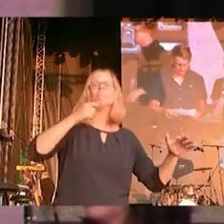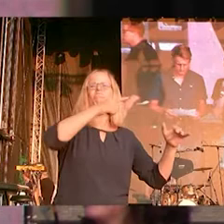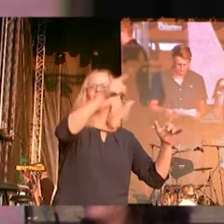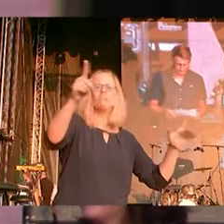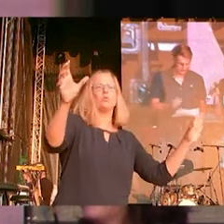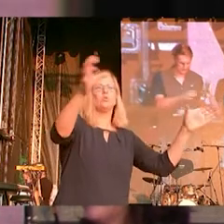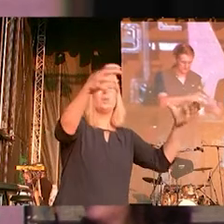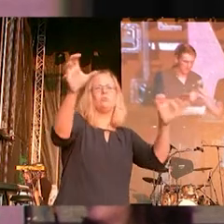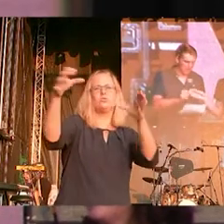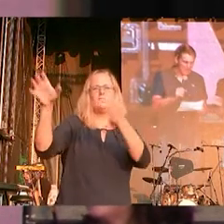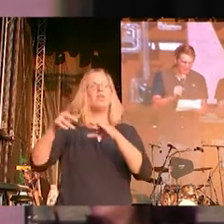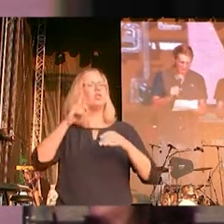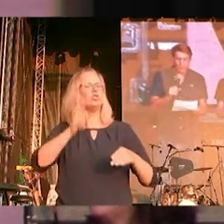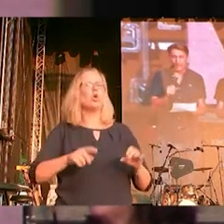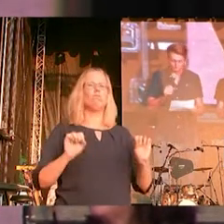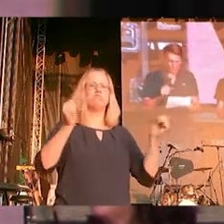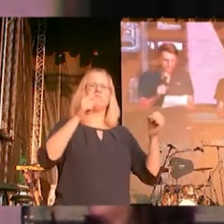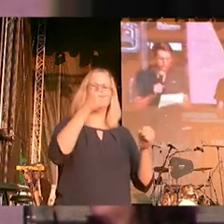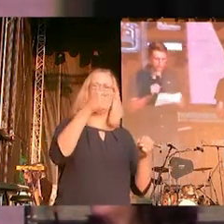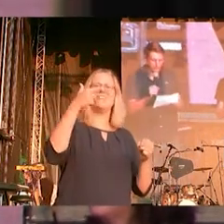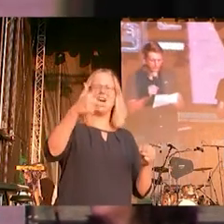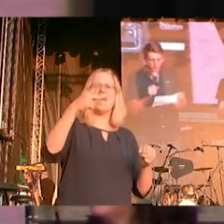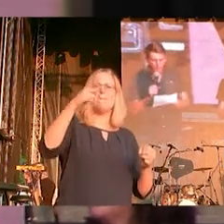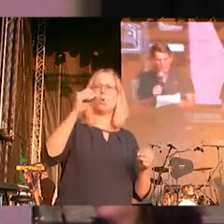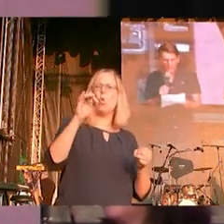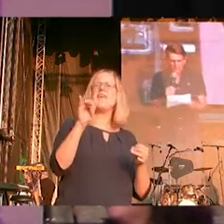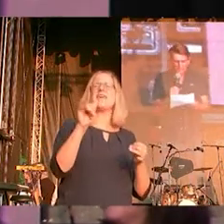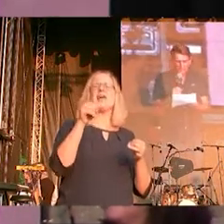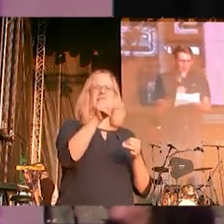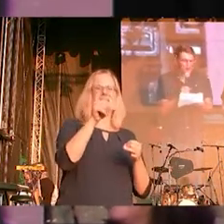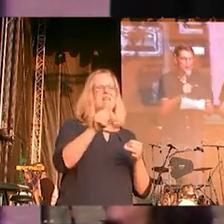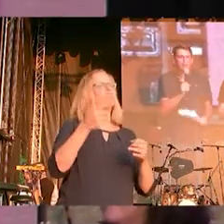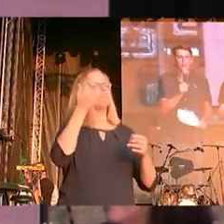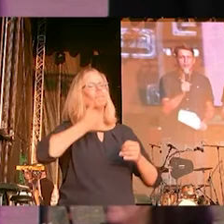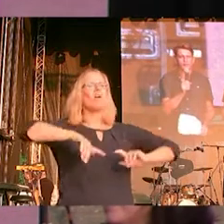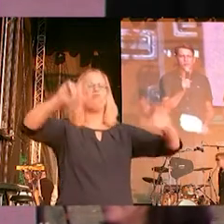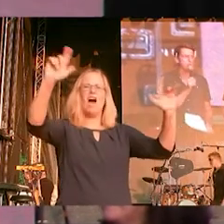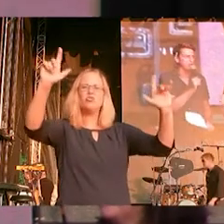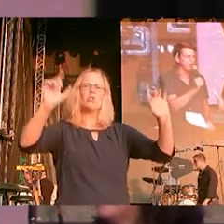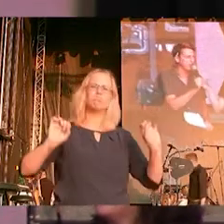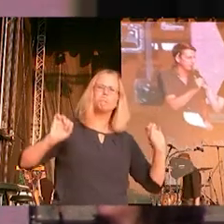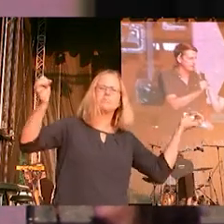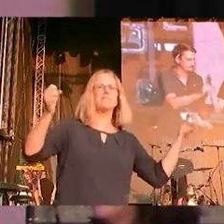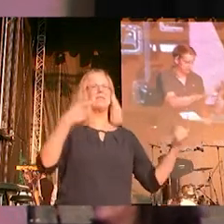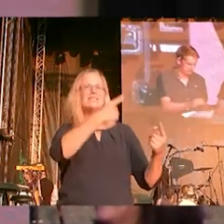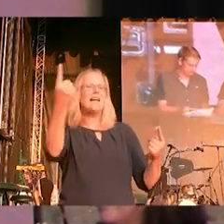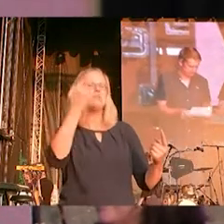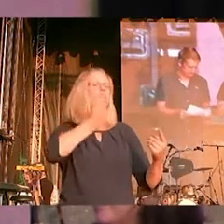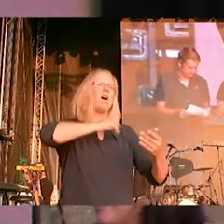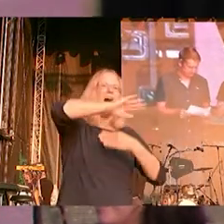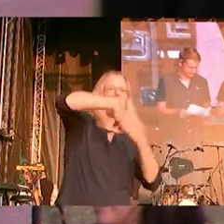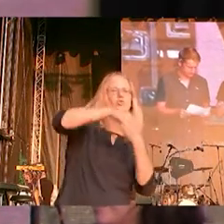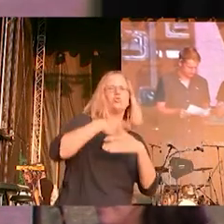viele Polikliniken. Macht Veranstaltungen, diskutiert mit uns und anderen, werdet aktiv, mischt euch ein. Für